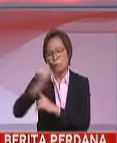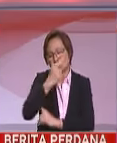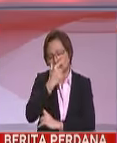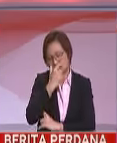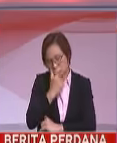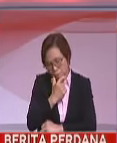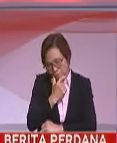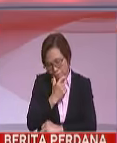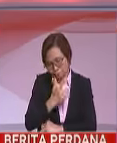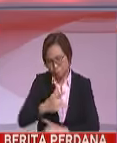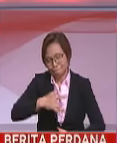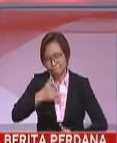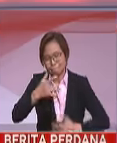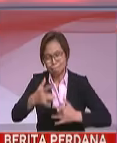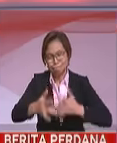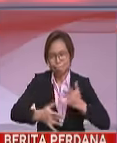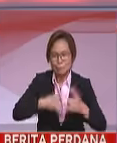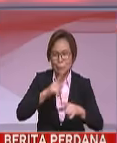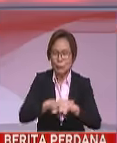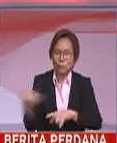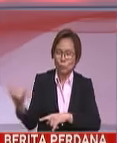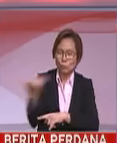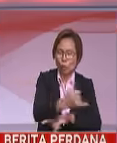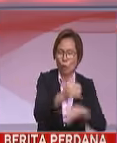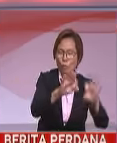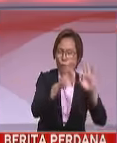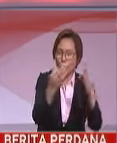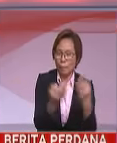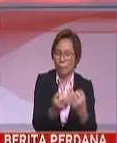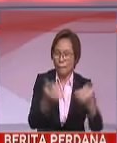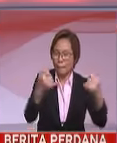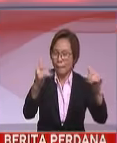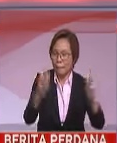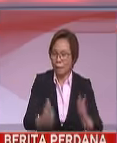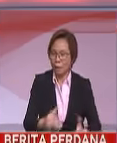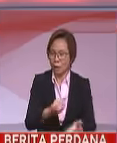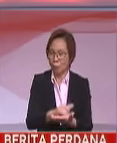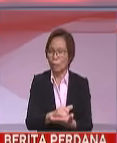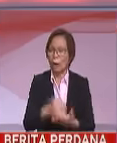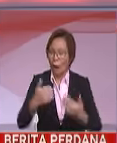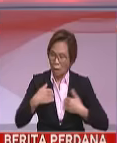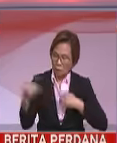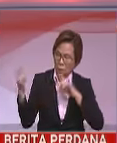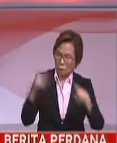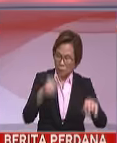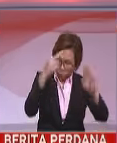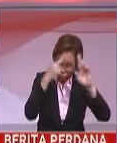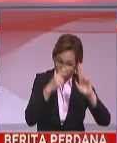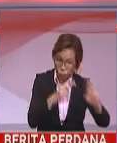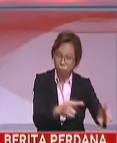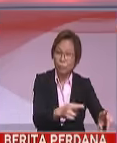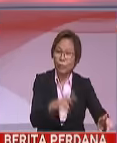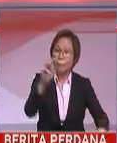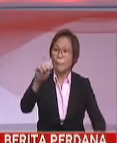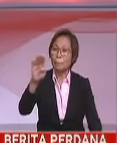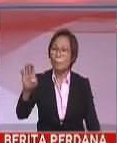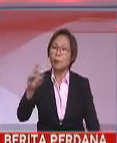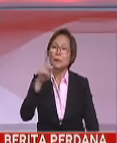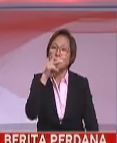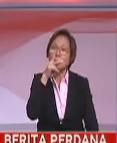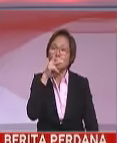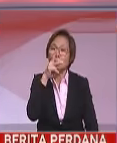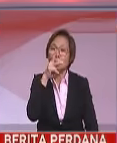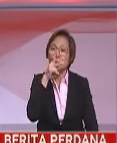pilu yang dirasai ketika menziarahi keluarga pemain berkenaan. Turut hadir memberikan penghormatan ialah Menteri Besar